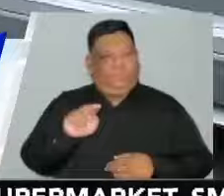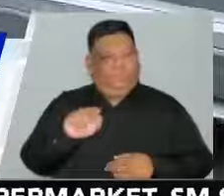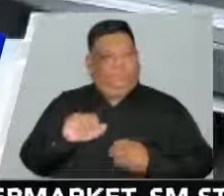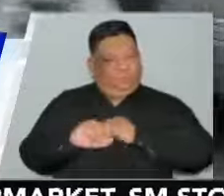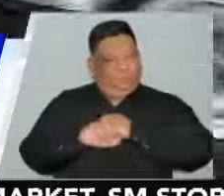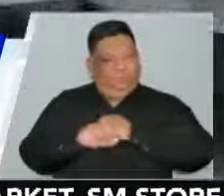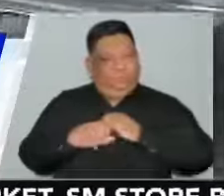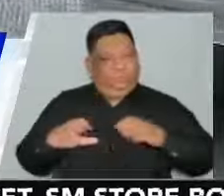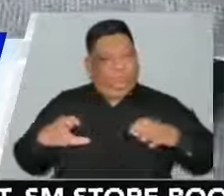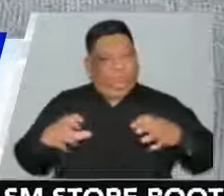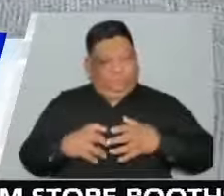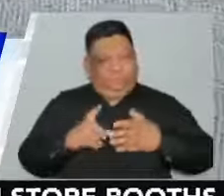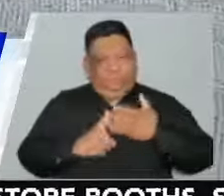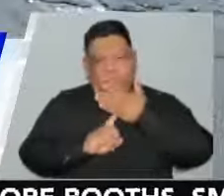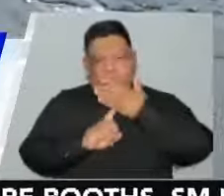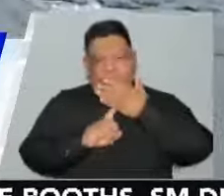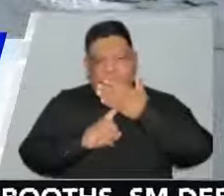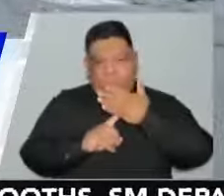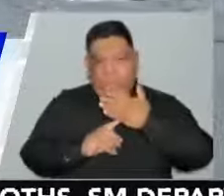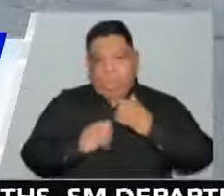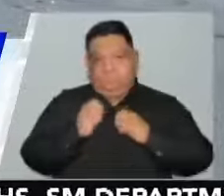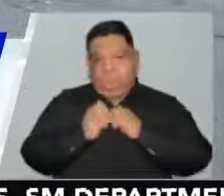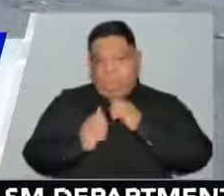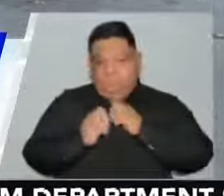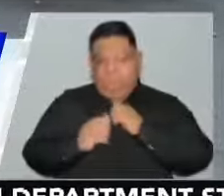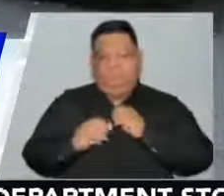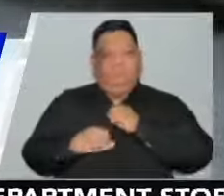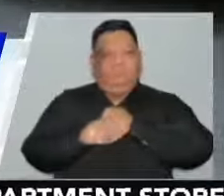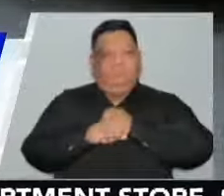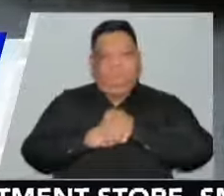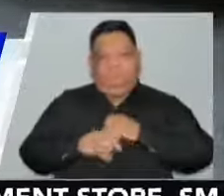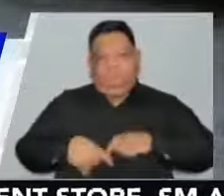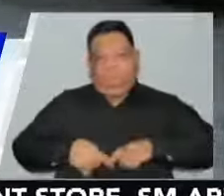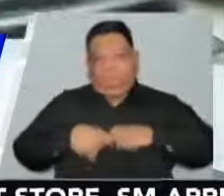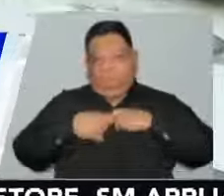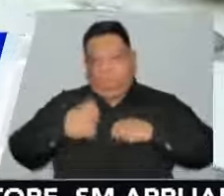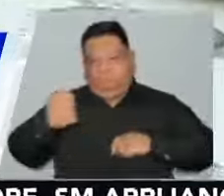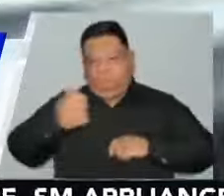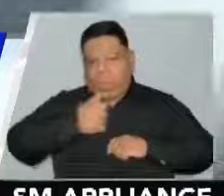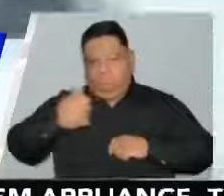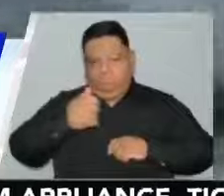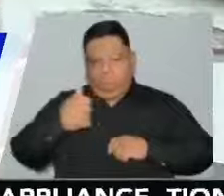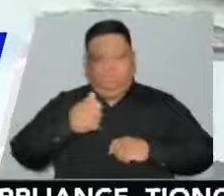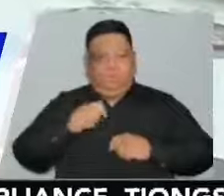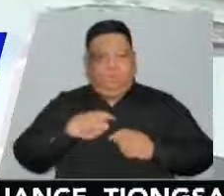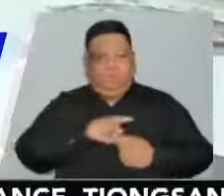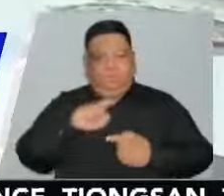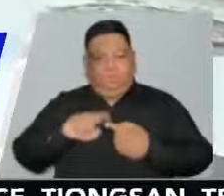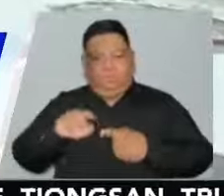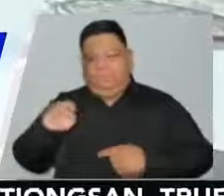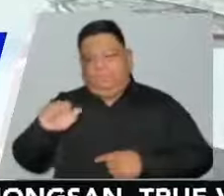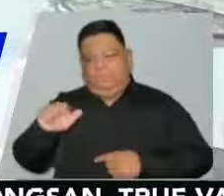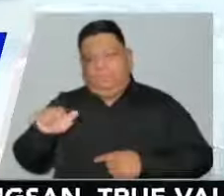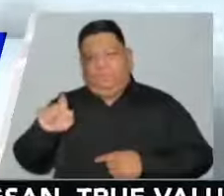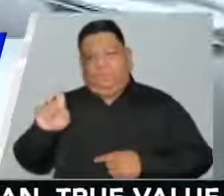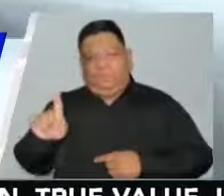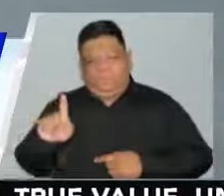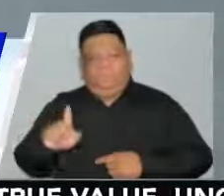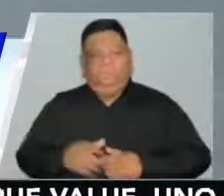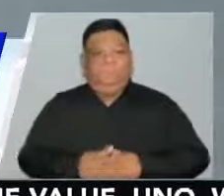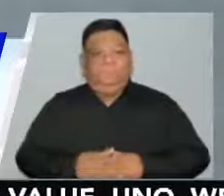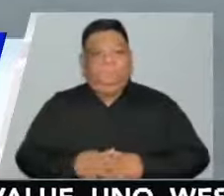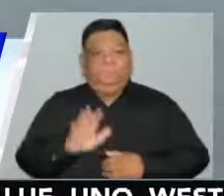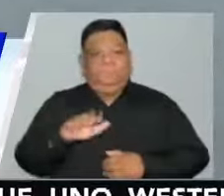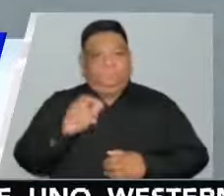Program. Sasabayan sa deadline ng PUV consolidation bukas at sa Labor Day sa Miyerkules, May 1. Wala pang bagong pahayag ang